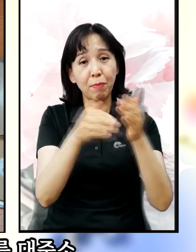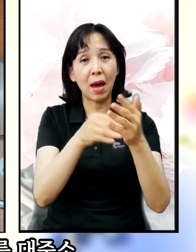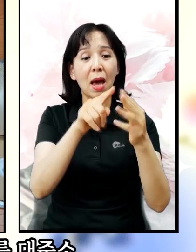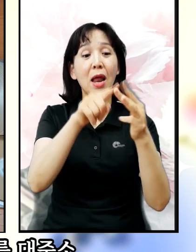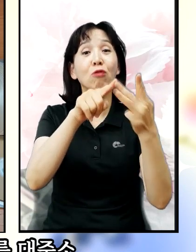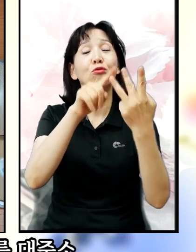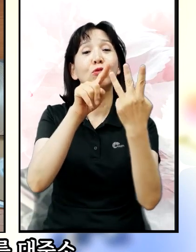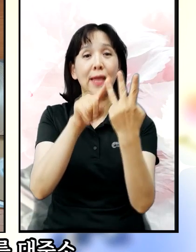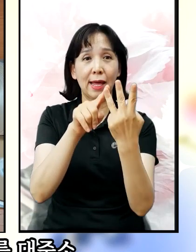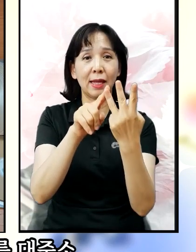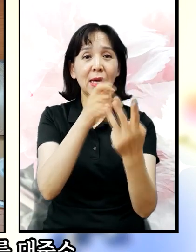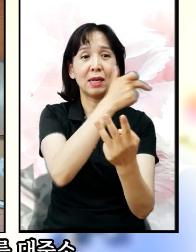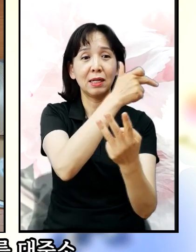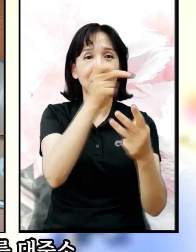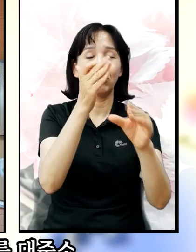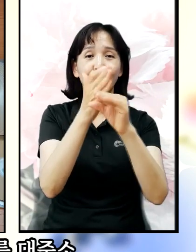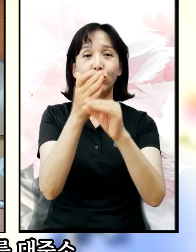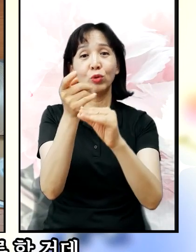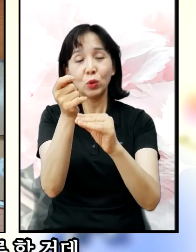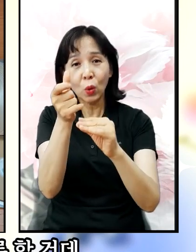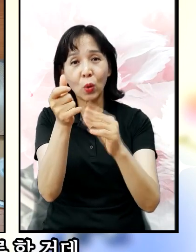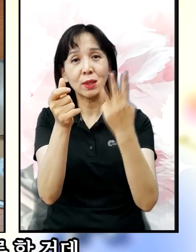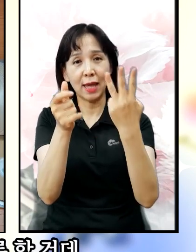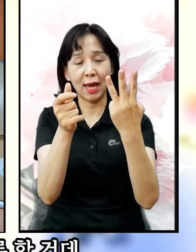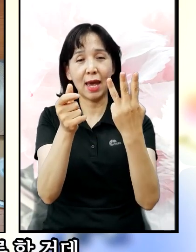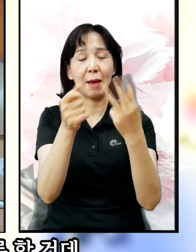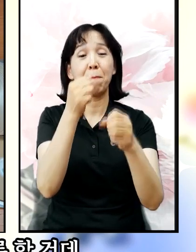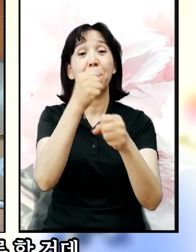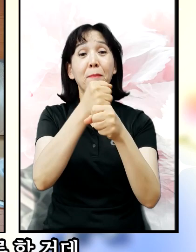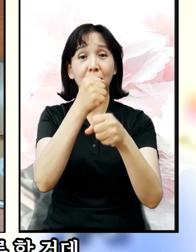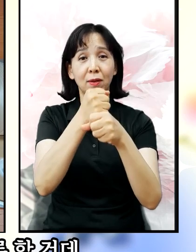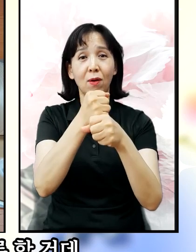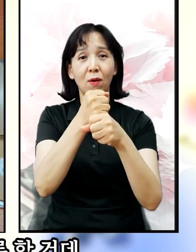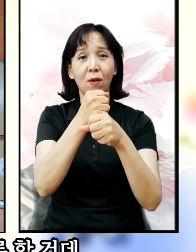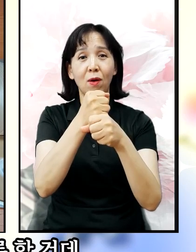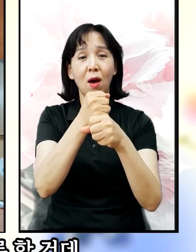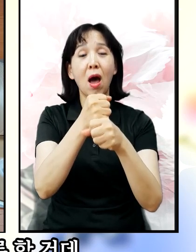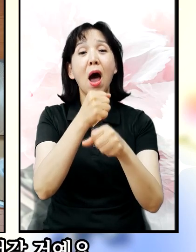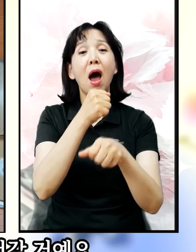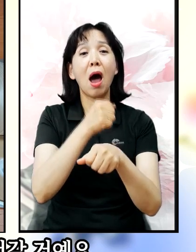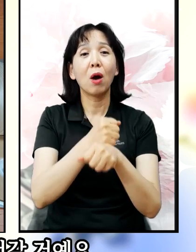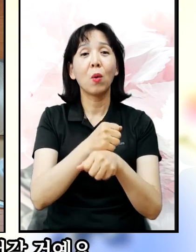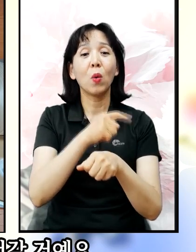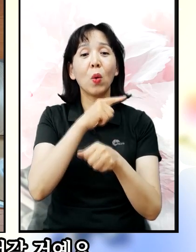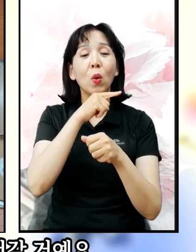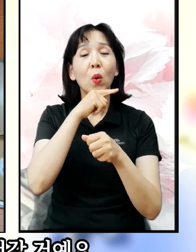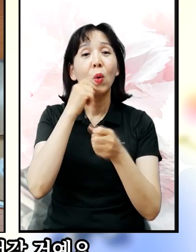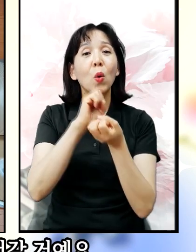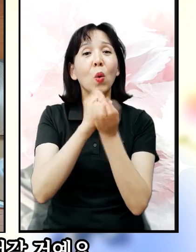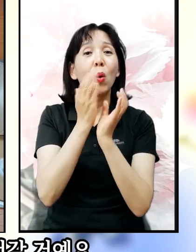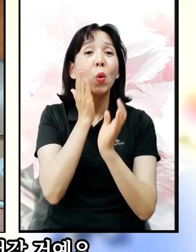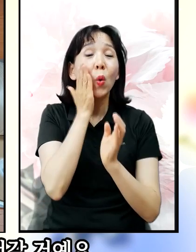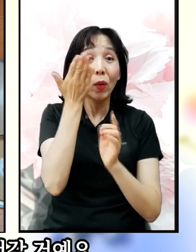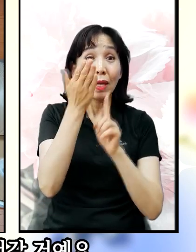그래서 이렇게 3가지 사이즈를 대중소 3가지 사이즈를 만들어 주도록 할 건데 한